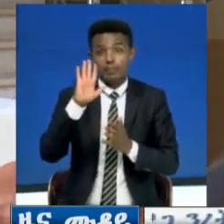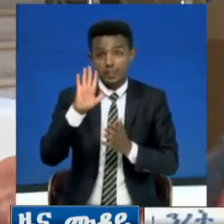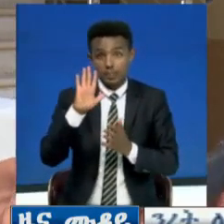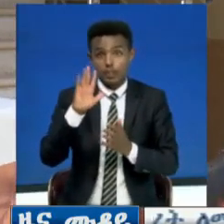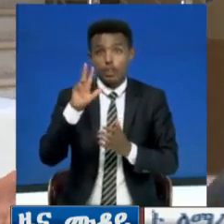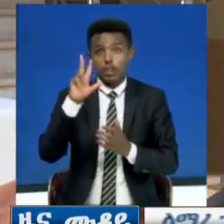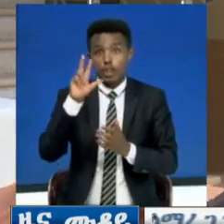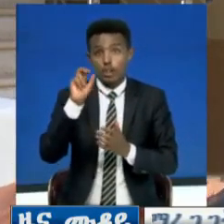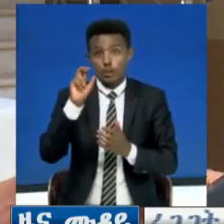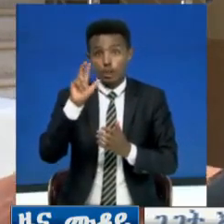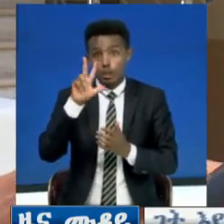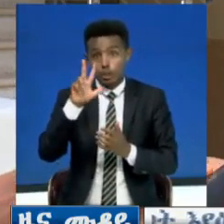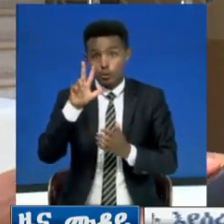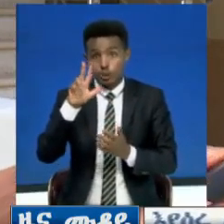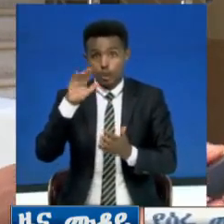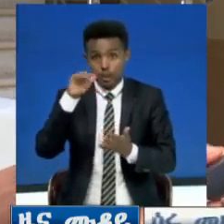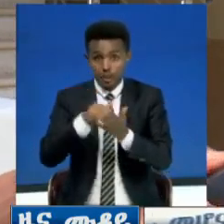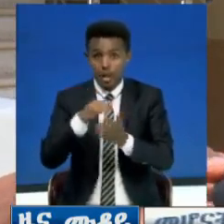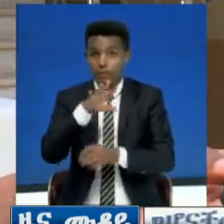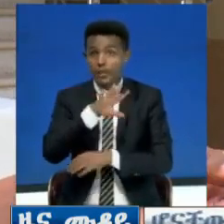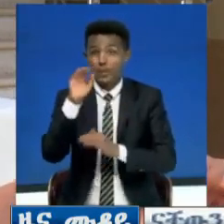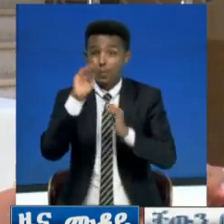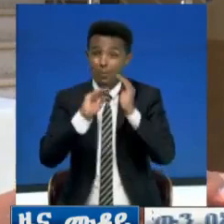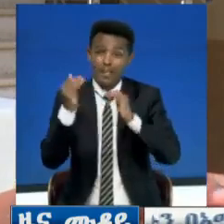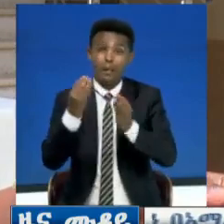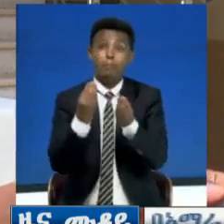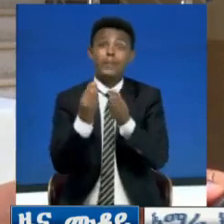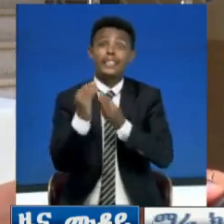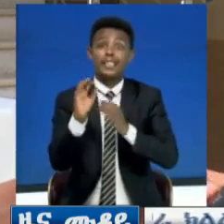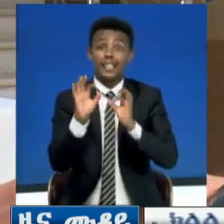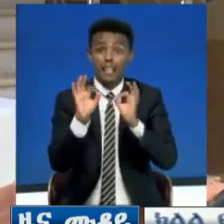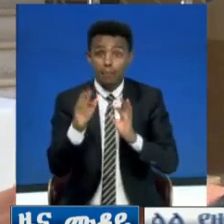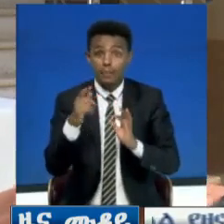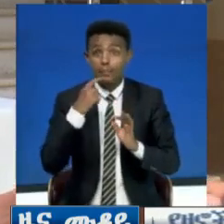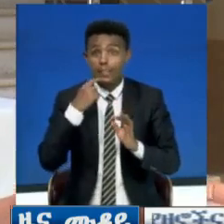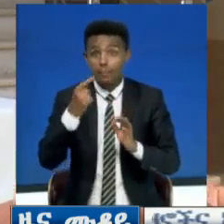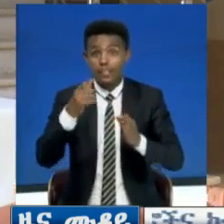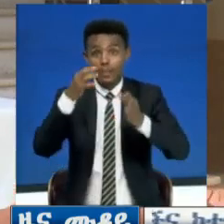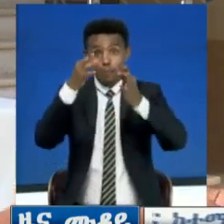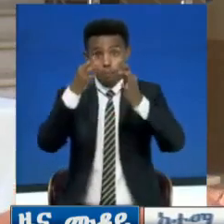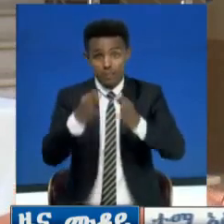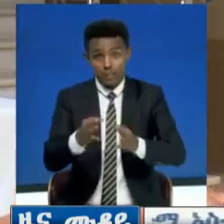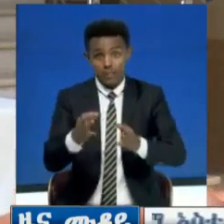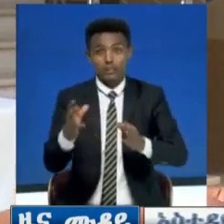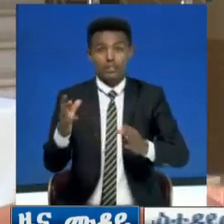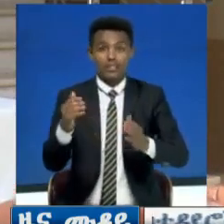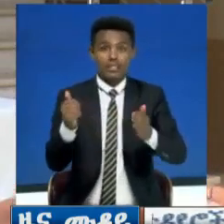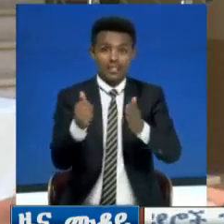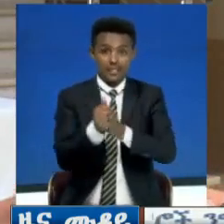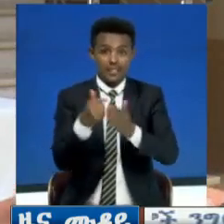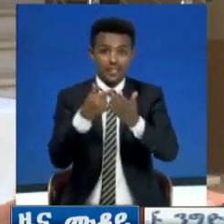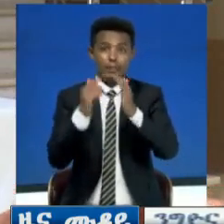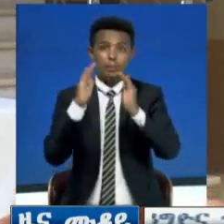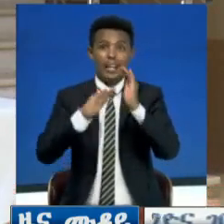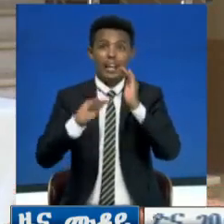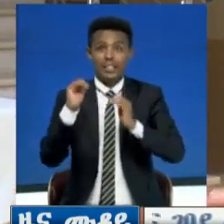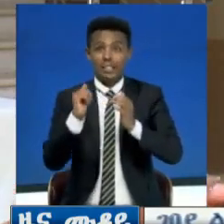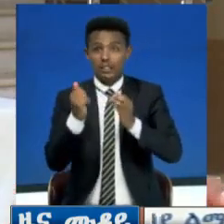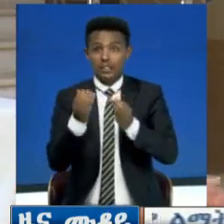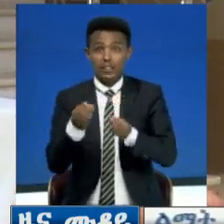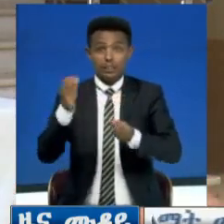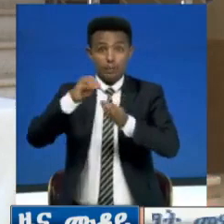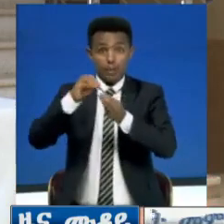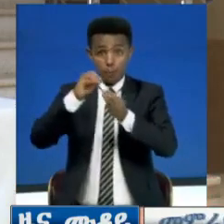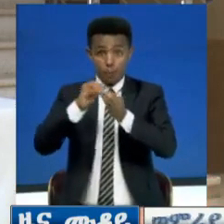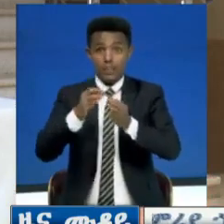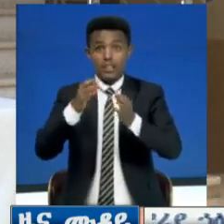ከ3500 በላይ መሸጥ የለበትም የሚል እስከ ውሳኔ ድረስ ደርሰን ከዛ በላይ ያለፉ ነጋዴዎች ላይ ህጋዊ